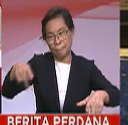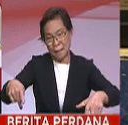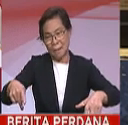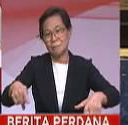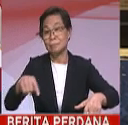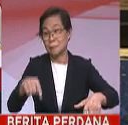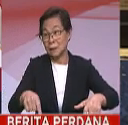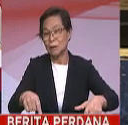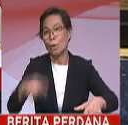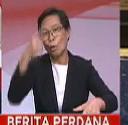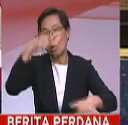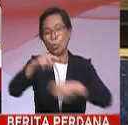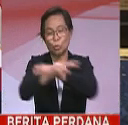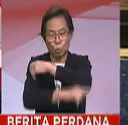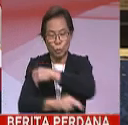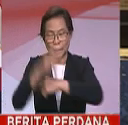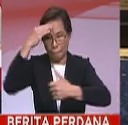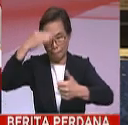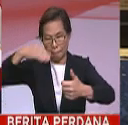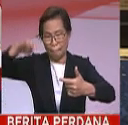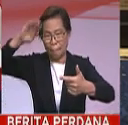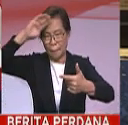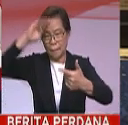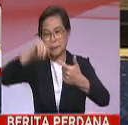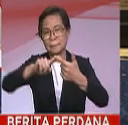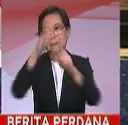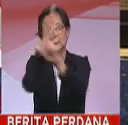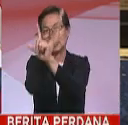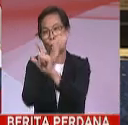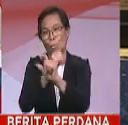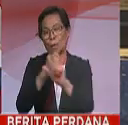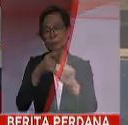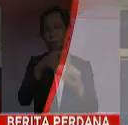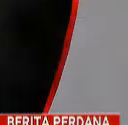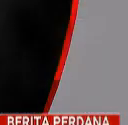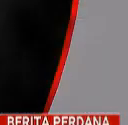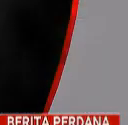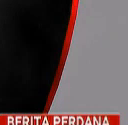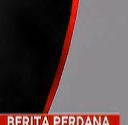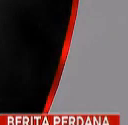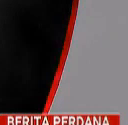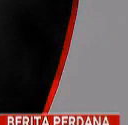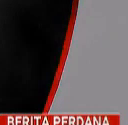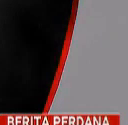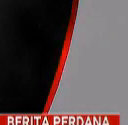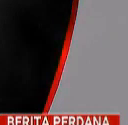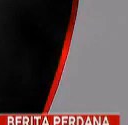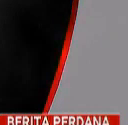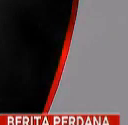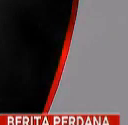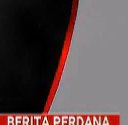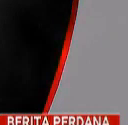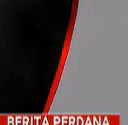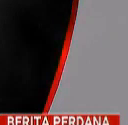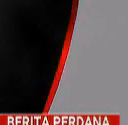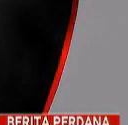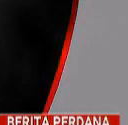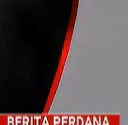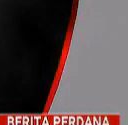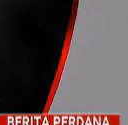akan dilaksanakan untuk negeri Perlis dan Sarawak dan akan diteruskan sepanjang tempoh ini.